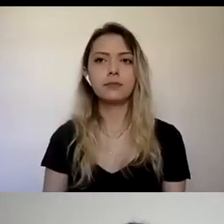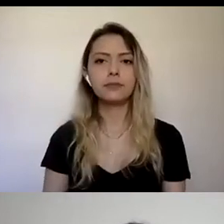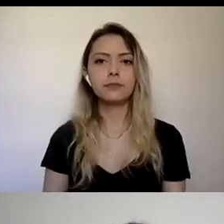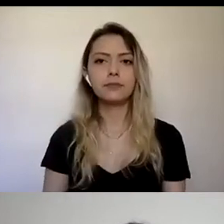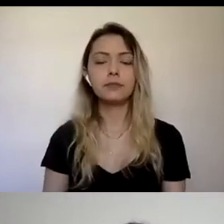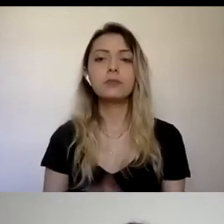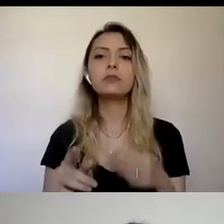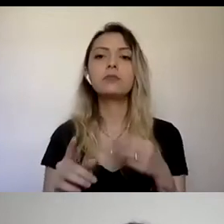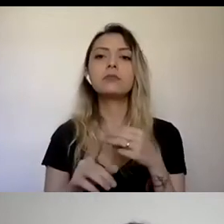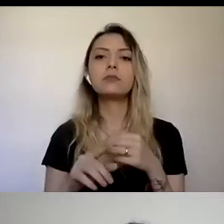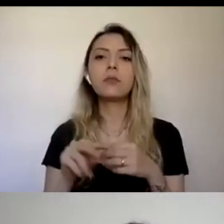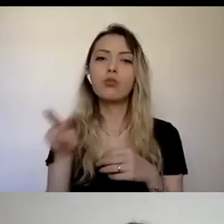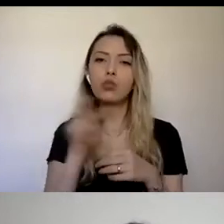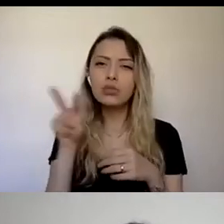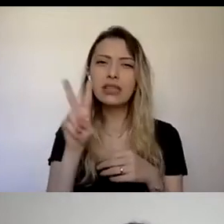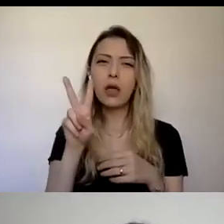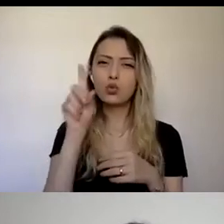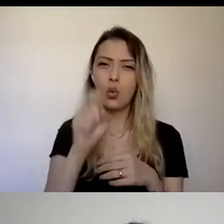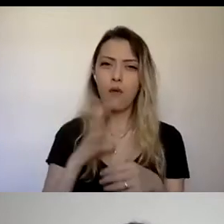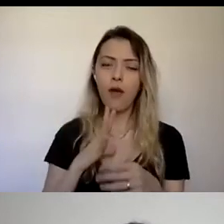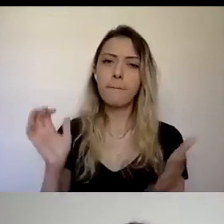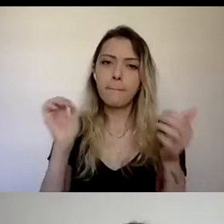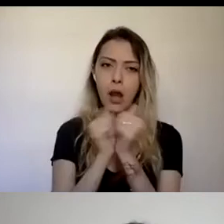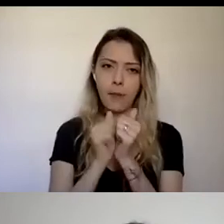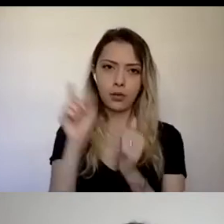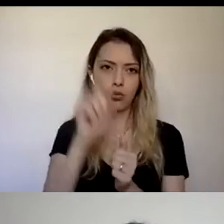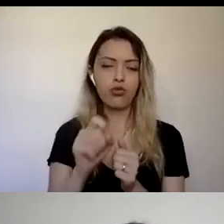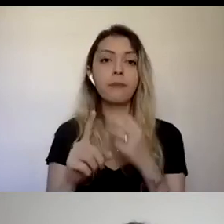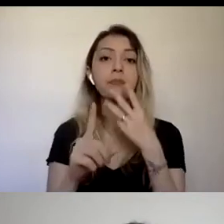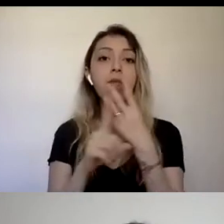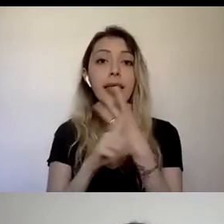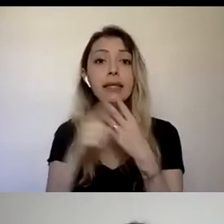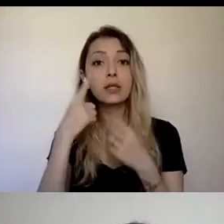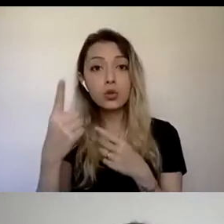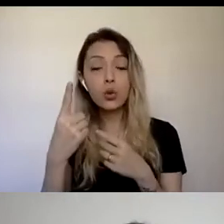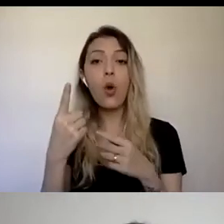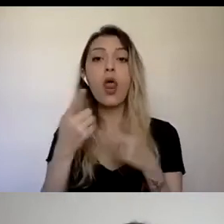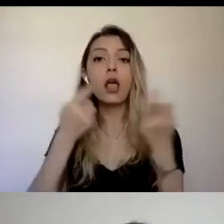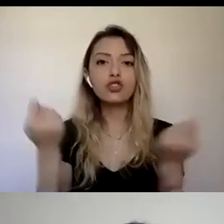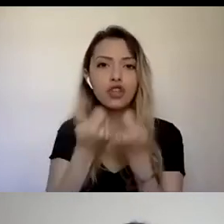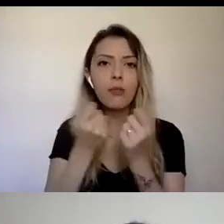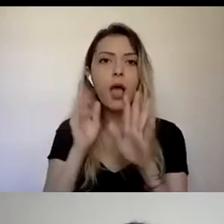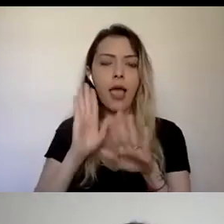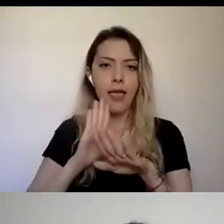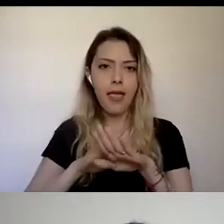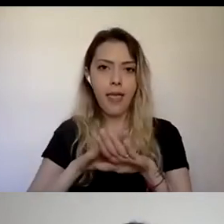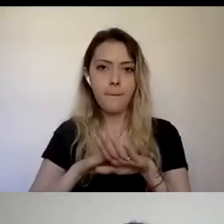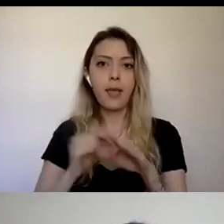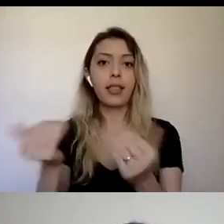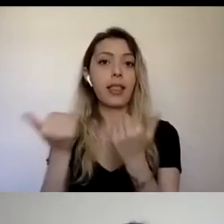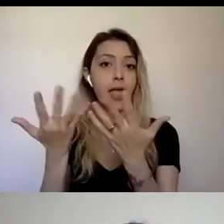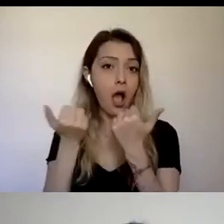Etkiniz, yani bu iki soruyu birlikte soracağız. Etkiniz ile izleme yapan STÖ'lerin hali hazırda çalıştığı hak